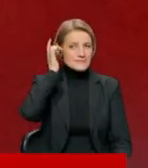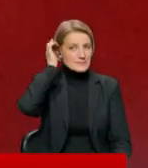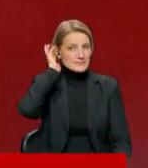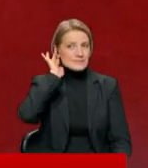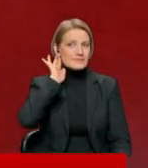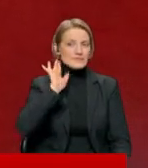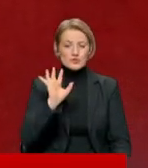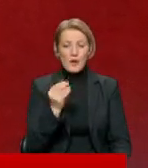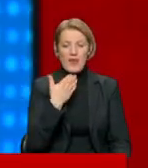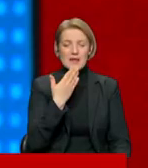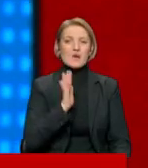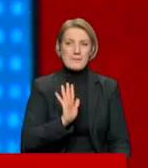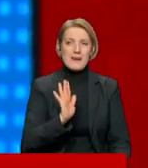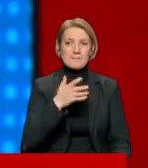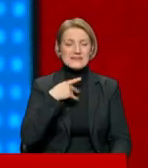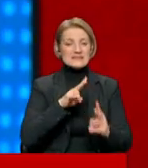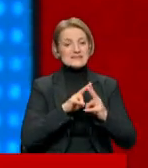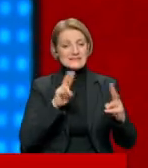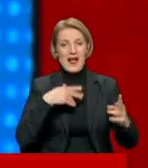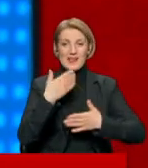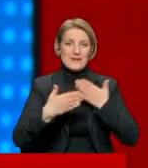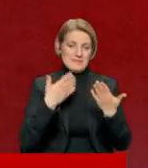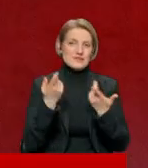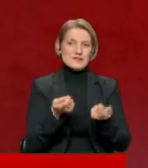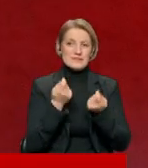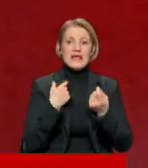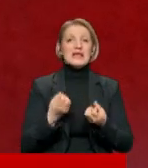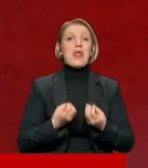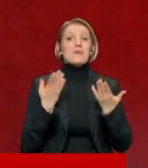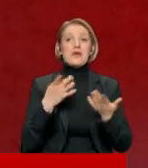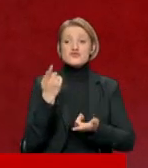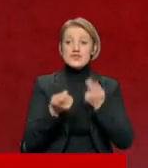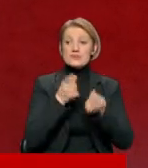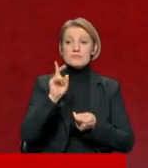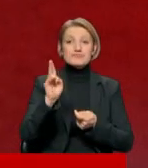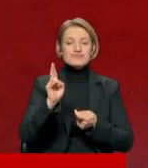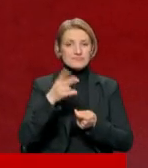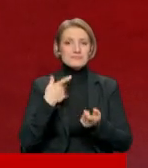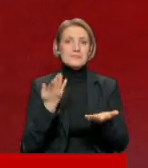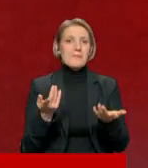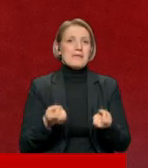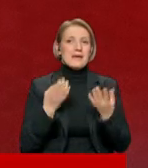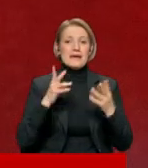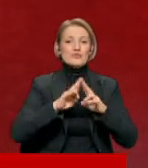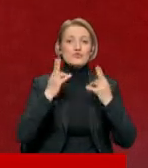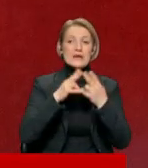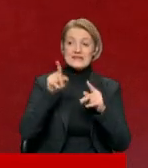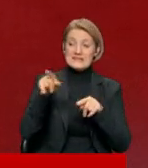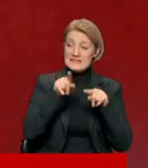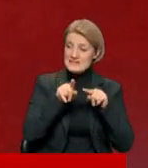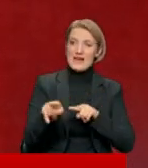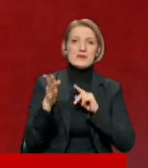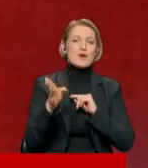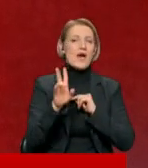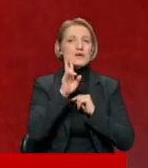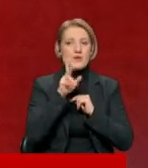yaklaşıyorsunuz da çok anlatmıyorsunuz ama biz böyle sıralamaya çalıştığımızda yetişemedik. Çalışmalarınıza da yetişemedik. Ama dünya sizi takip ediyor. En